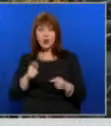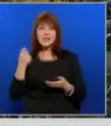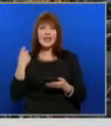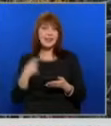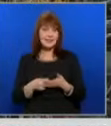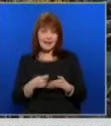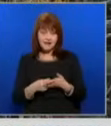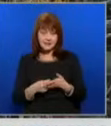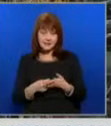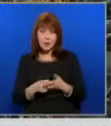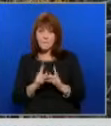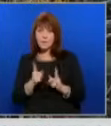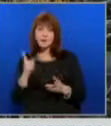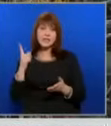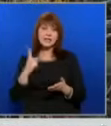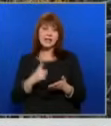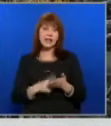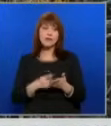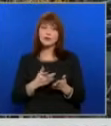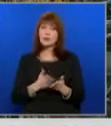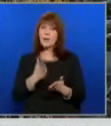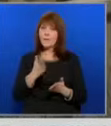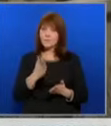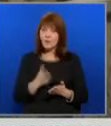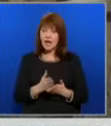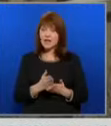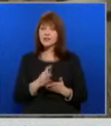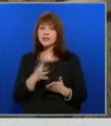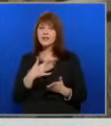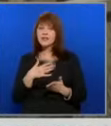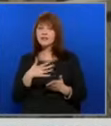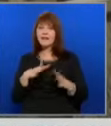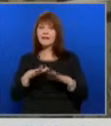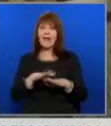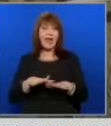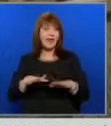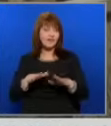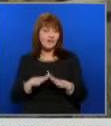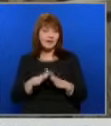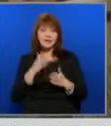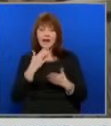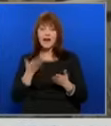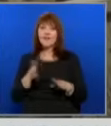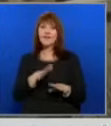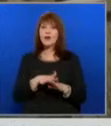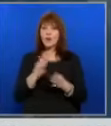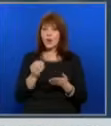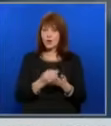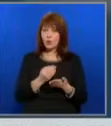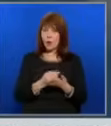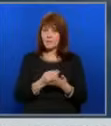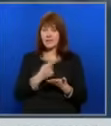такси могат да бъдат наложени по начин, по който реално да имат ефект върху икономиката и